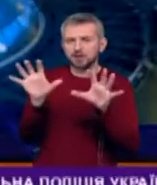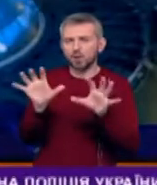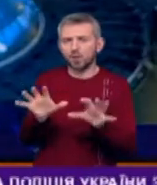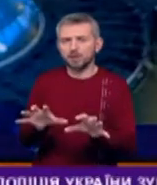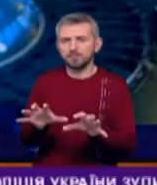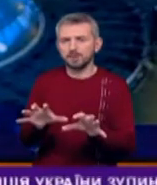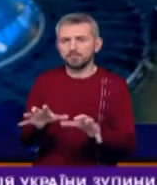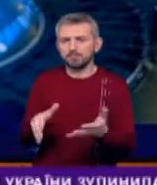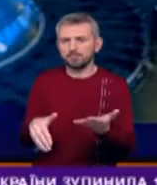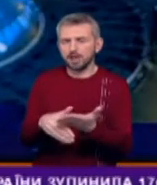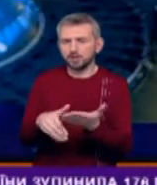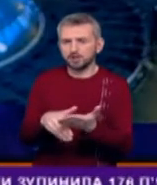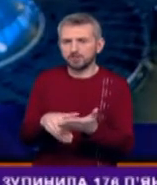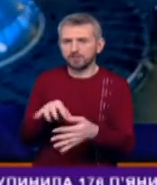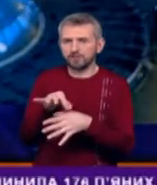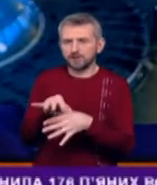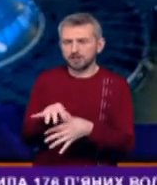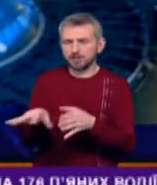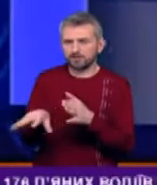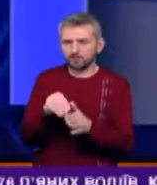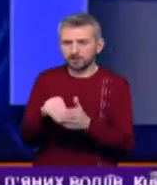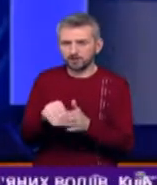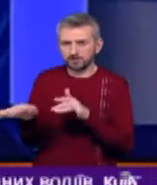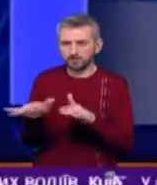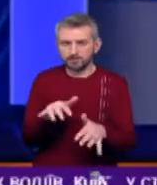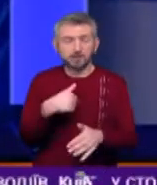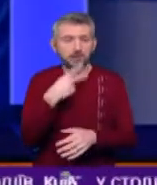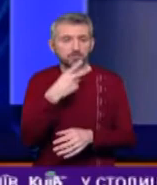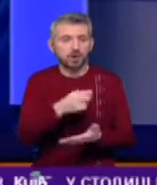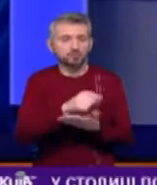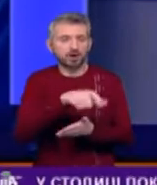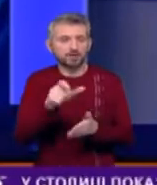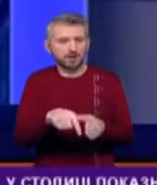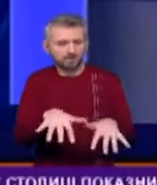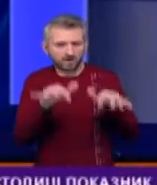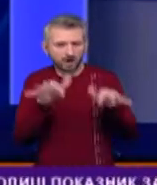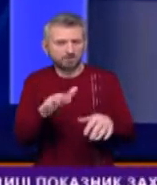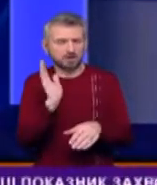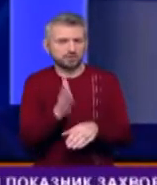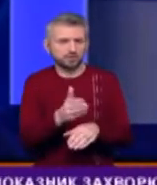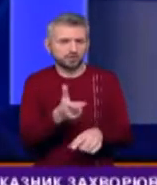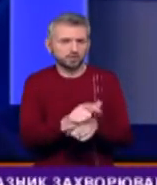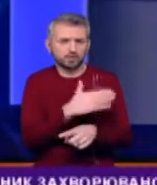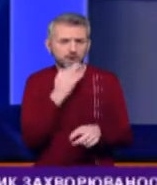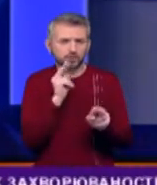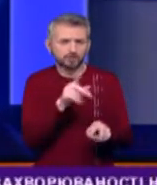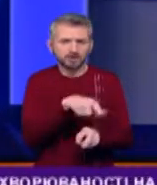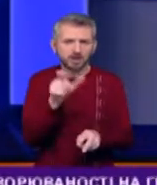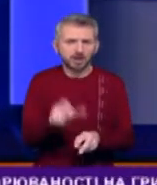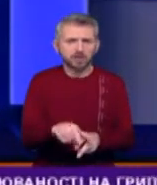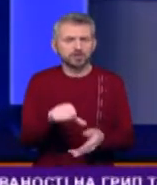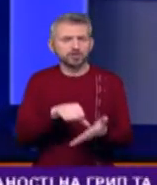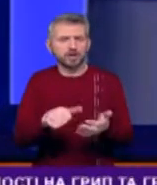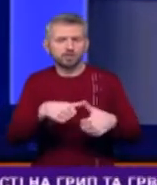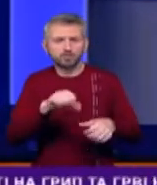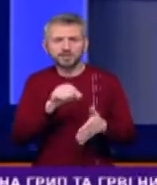законними умовами ведення кампанії. Ми ж бачимо, скільки кандидатів, ми вже говорили про це, що буде досить багато спостерігачів, членів комісії від